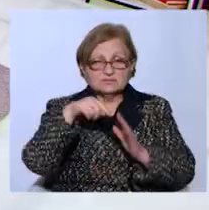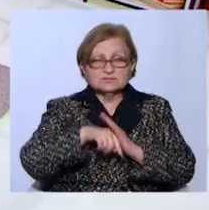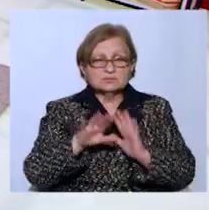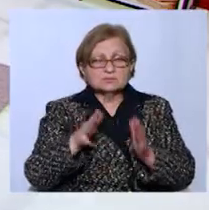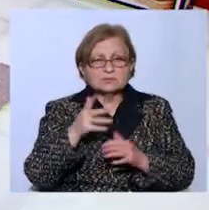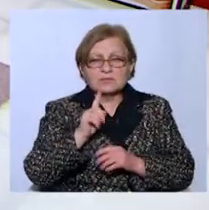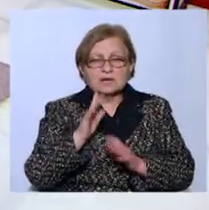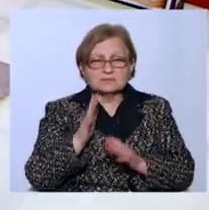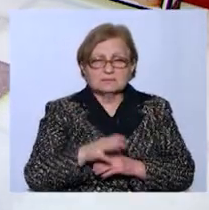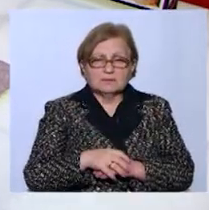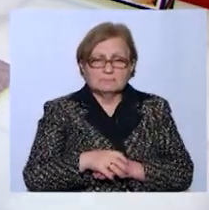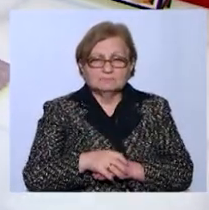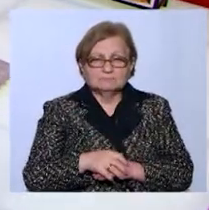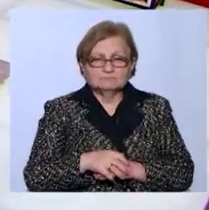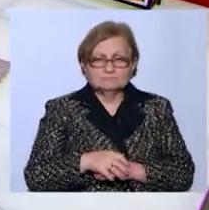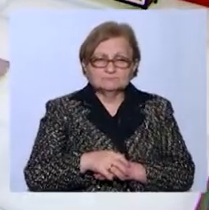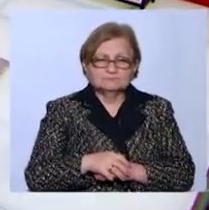პირამიდა.